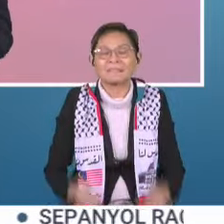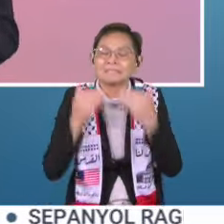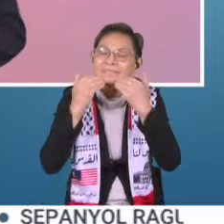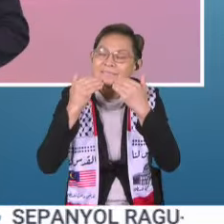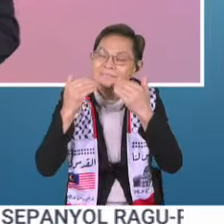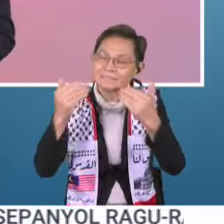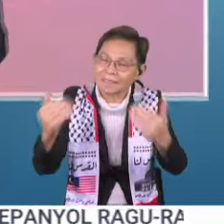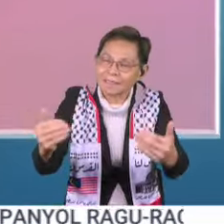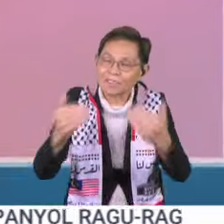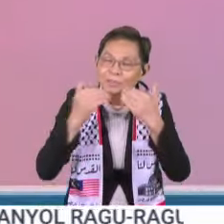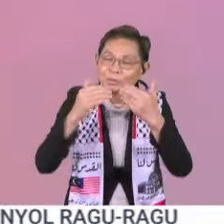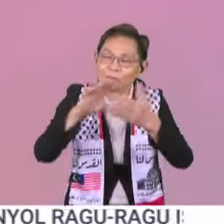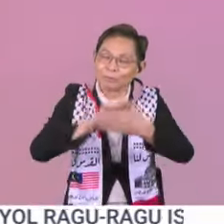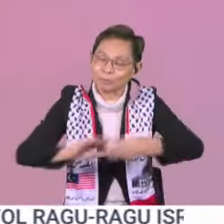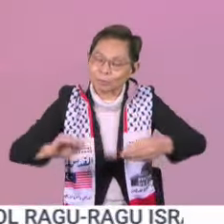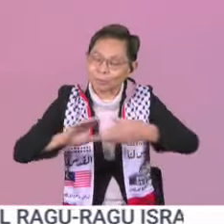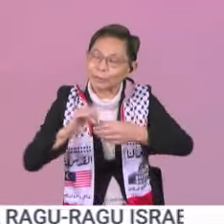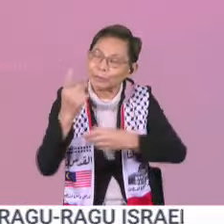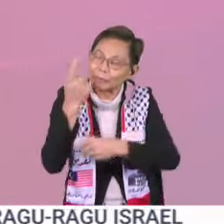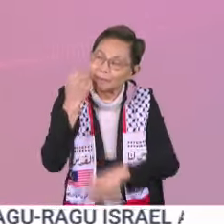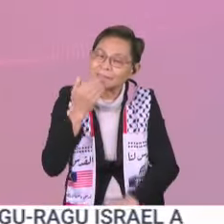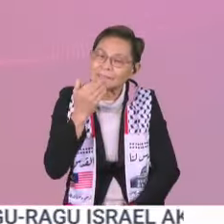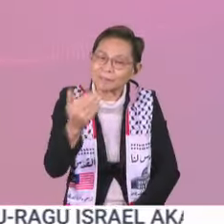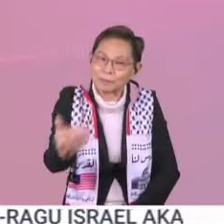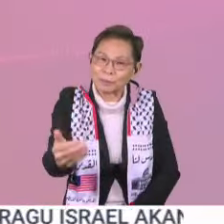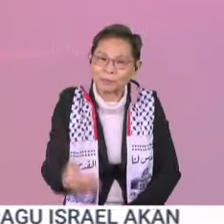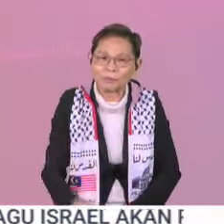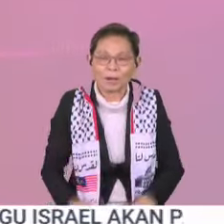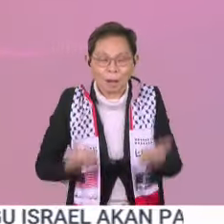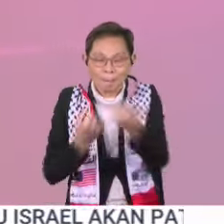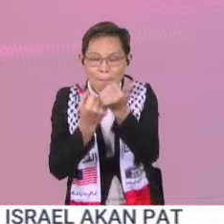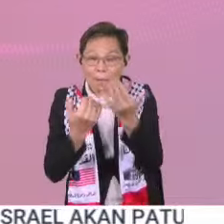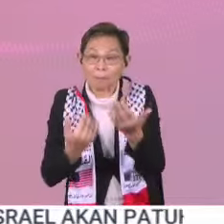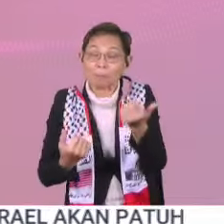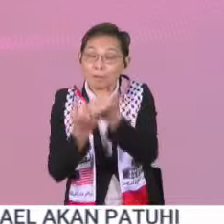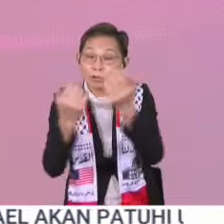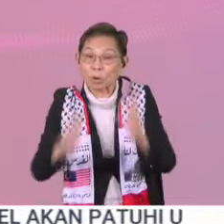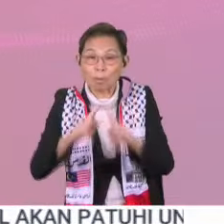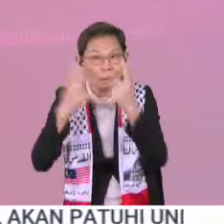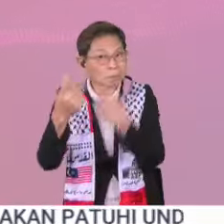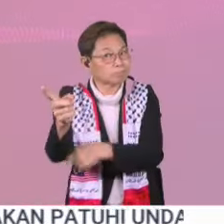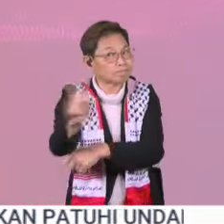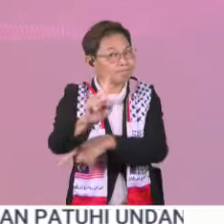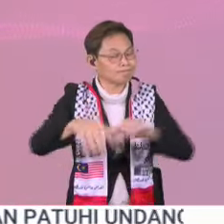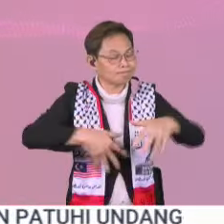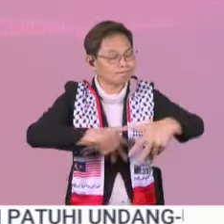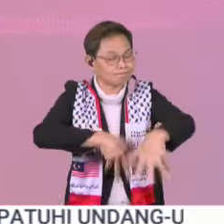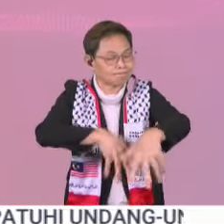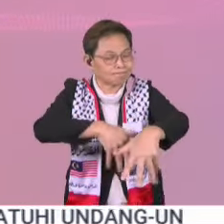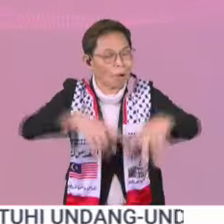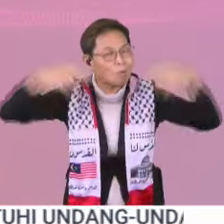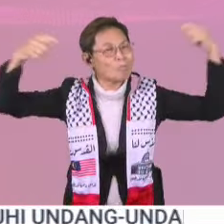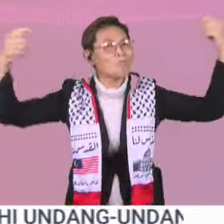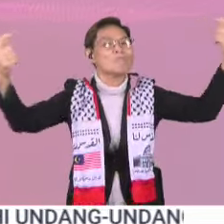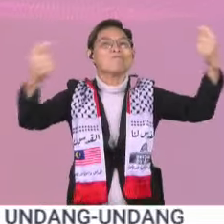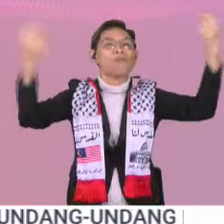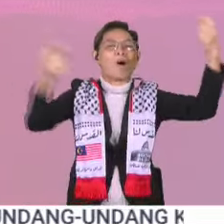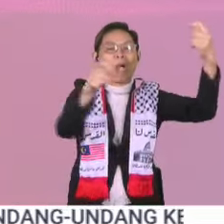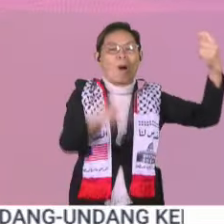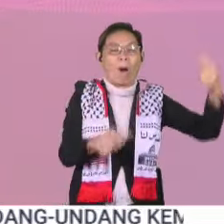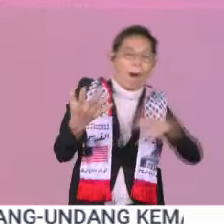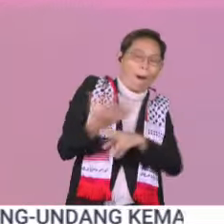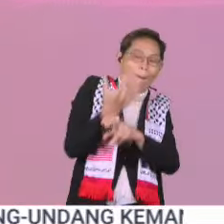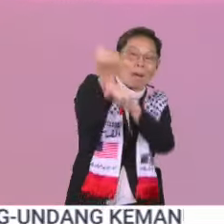Jasmine, terima kasih atas perincian itu. Penyokong parti diingatkan tidak melakukan perarakan untuk meraihkan calon yang menang malam